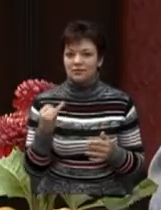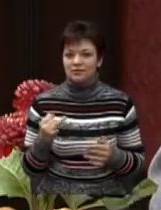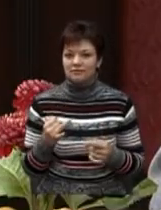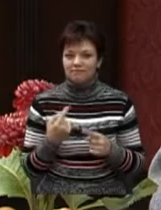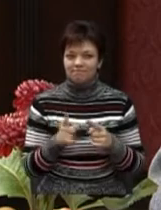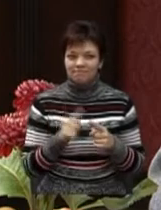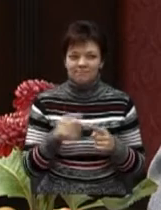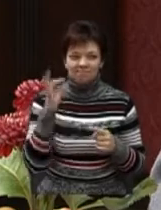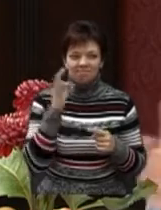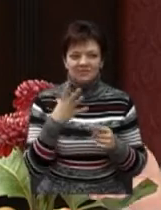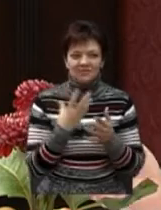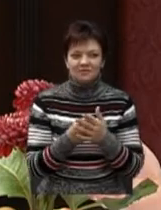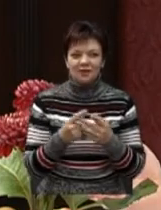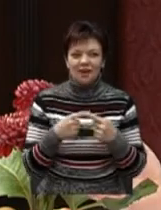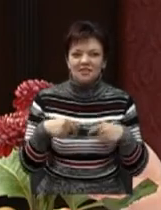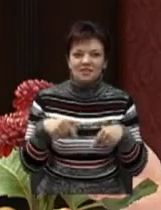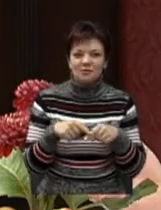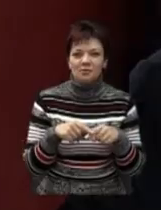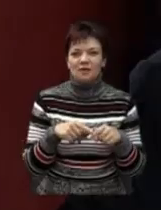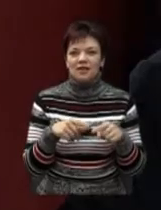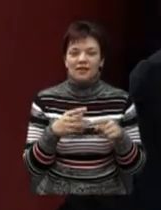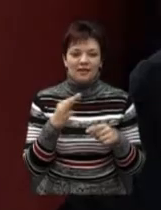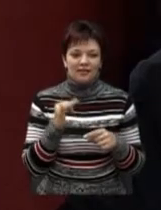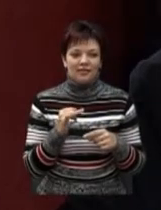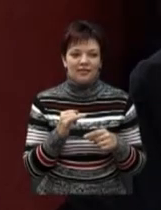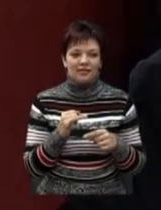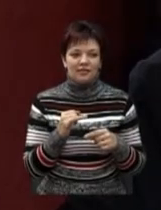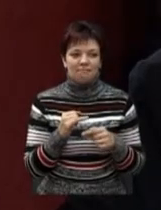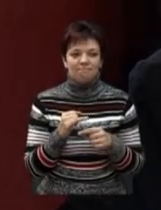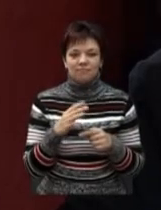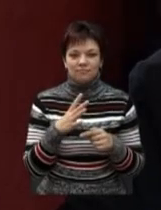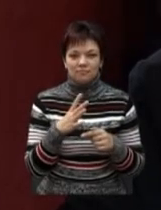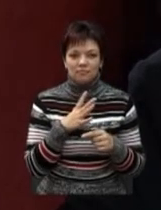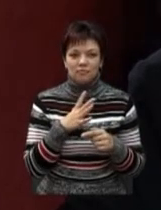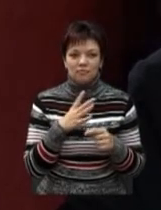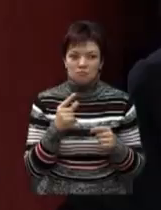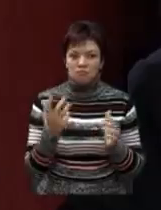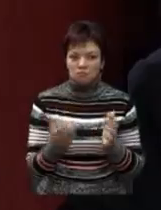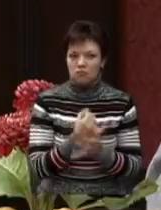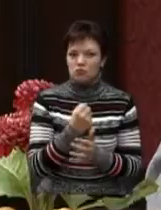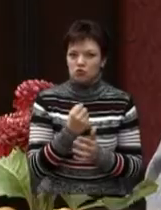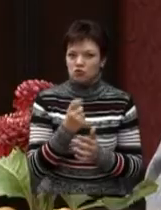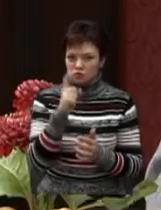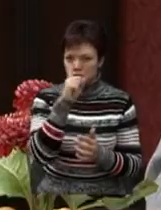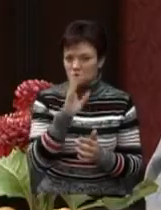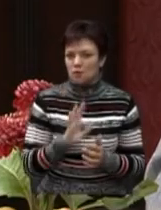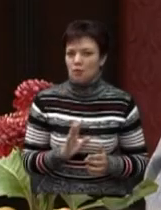если кто-то помнит, впервые продавались акции там, во всех сберкассах. Для тех, кто эти акции тогда купил, получилось хорошо, потому что потом